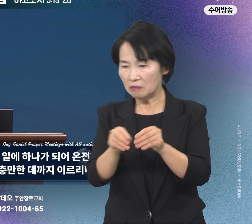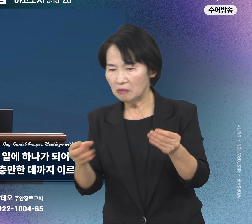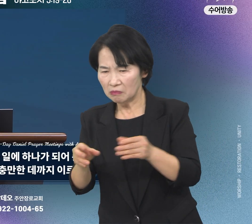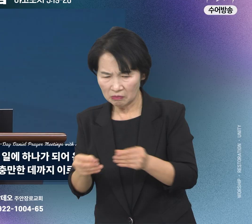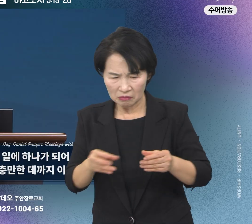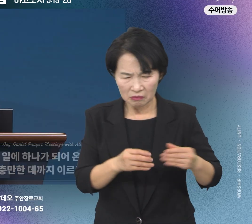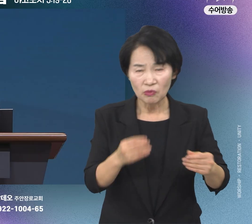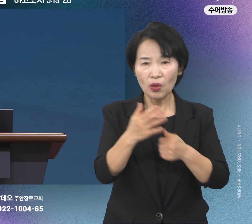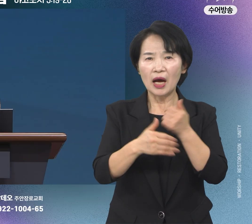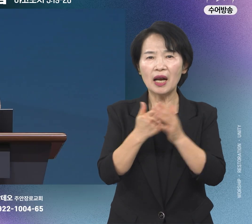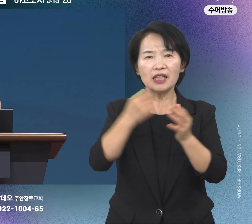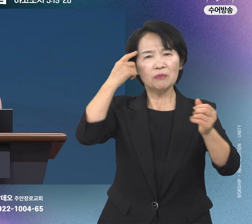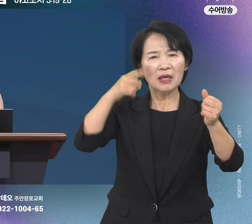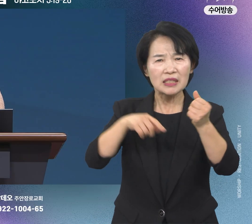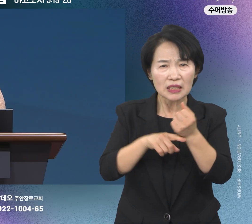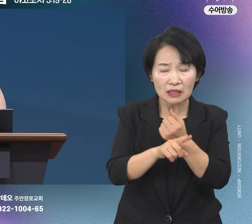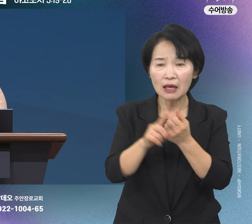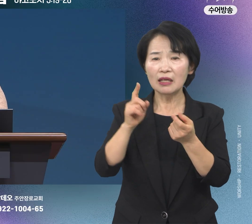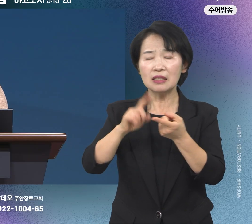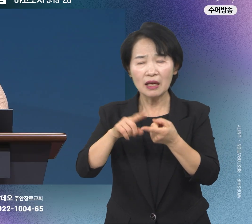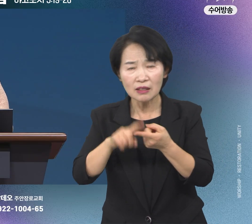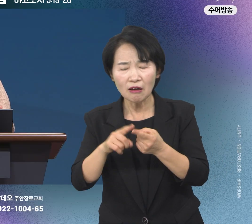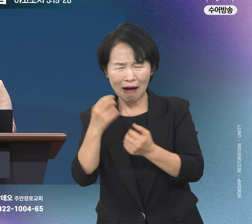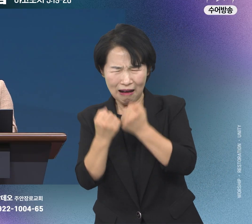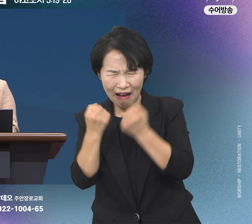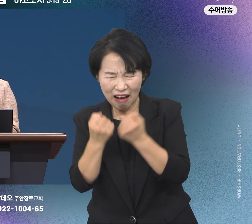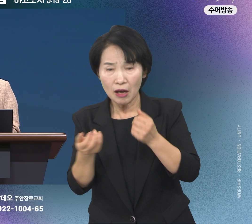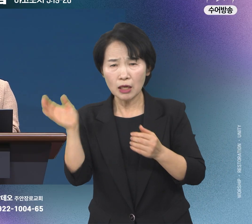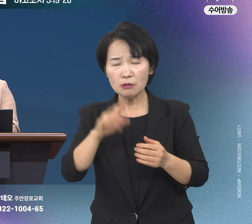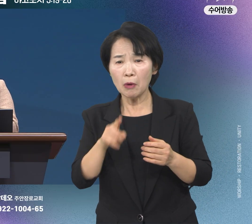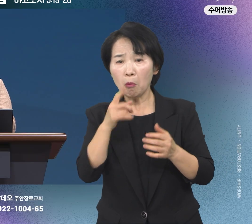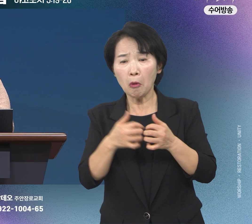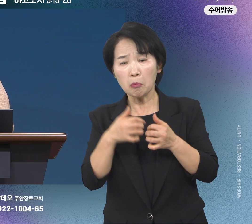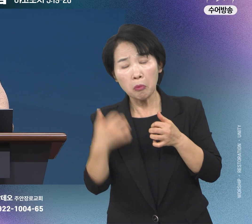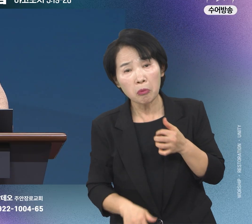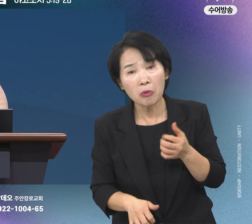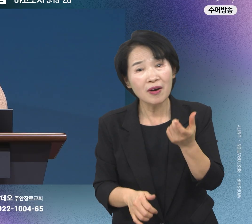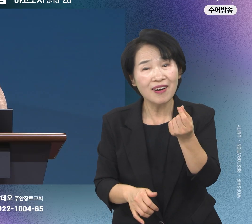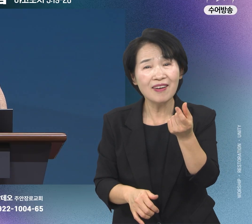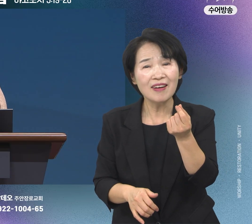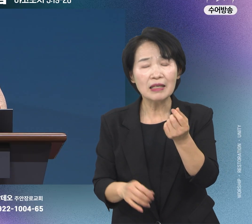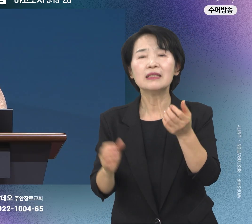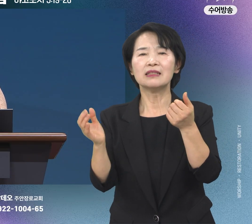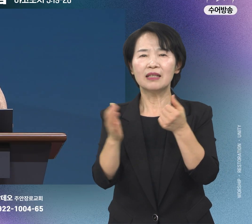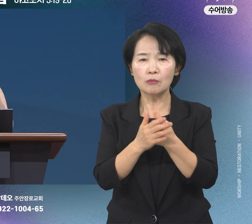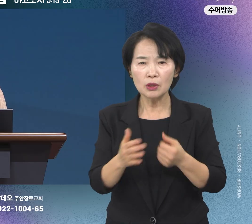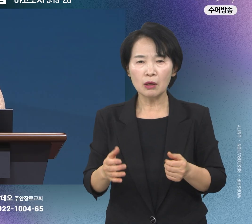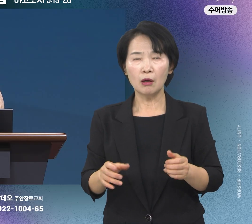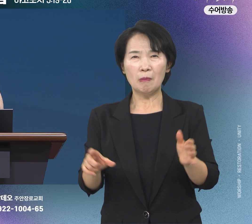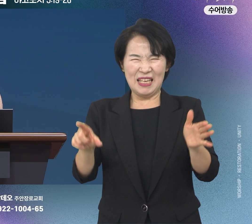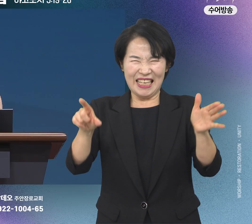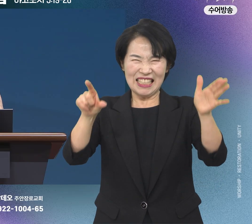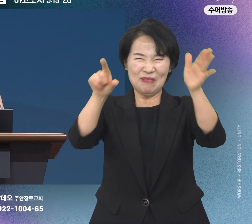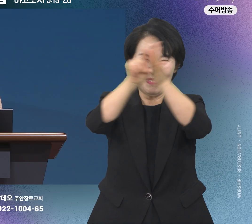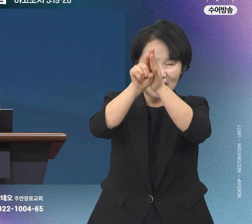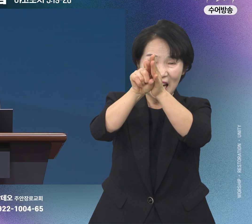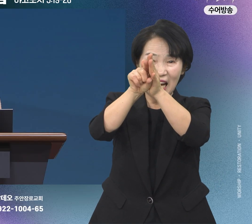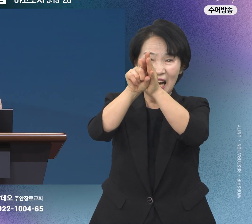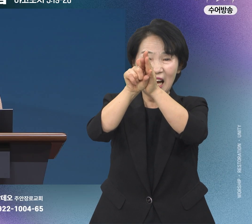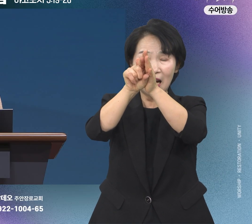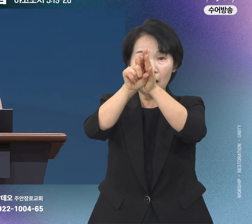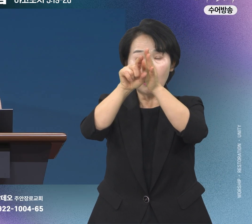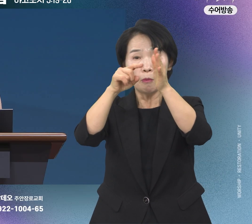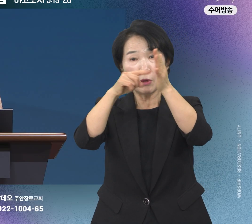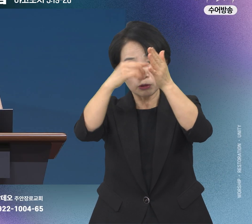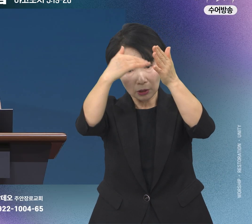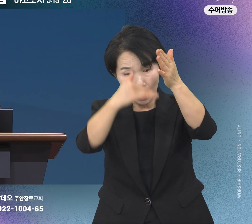뜻인지 아닌지 잘 얘기할 수도 없는데 그 예수 그리스도에 대해서 믿는 것만 높이 있지 그 아는 것이 하나가